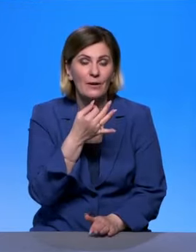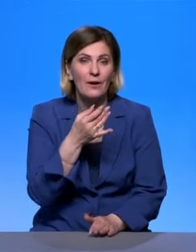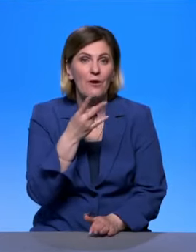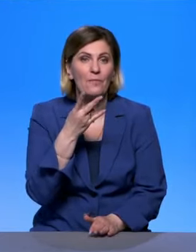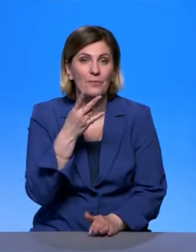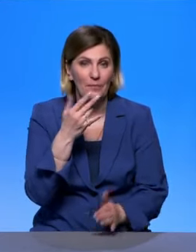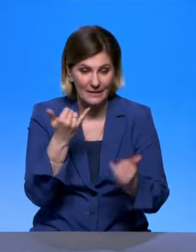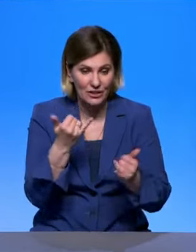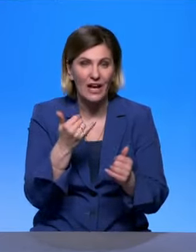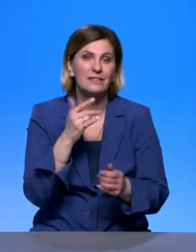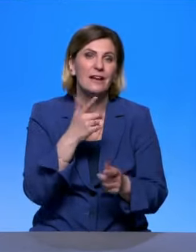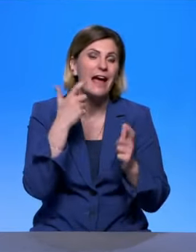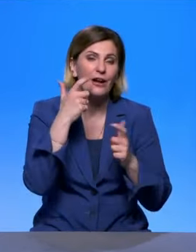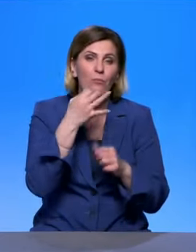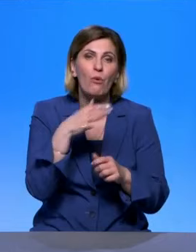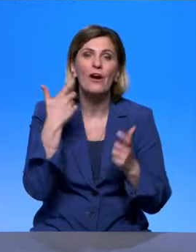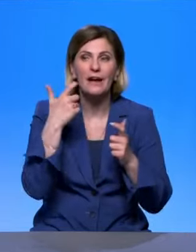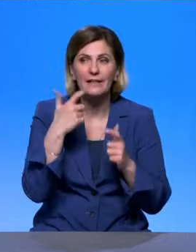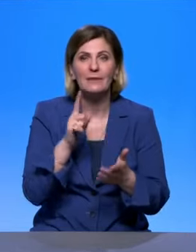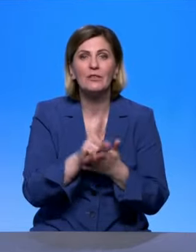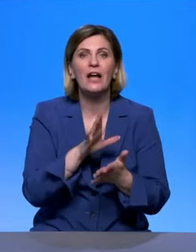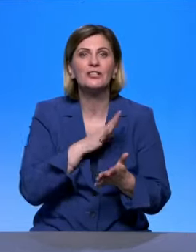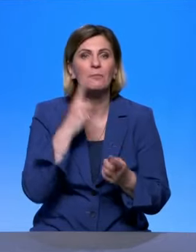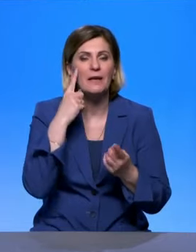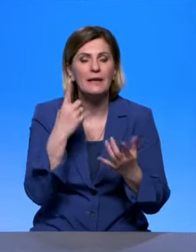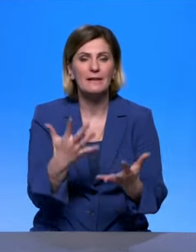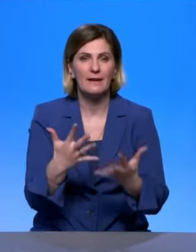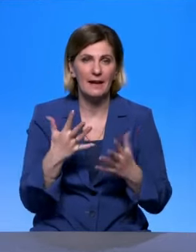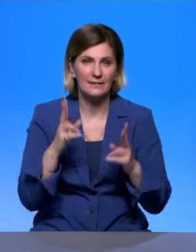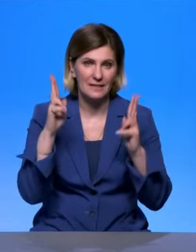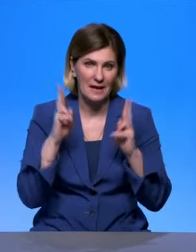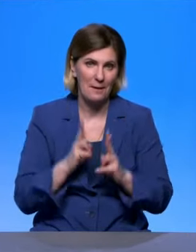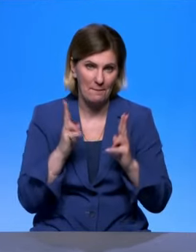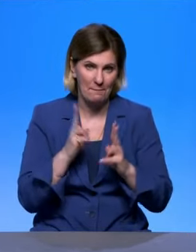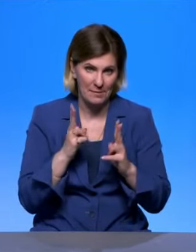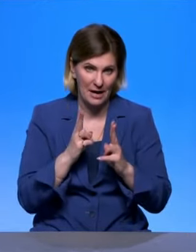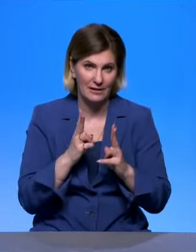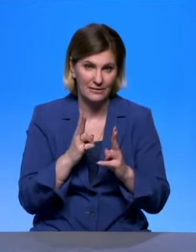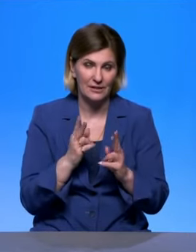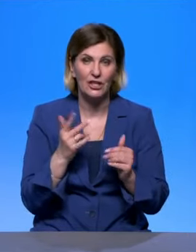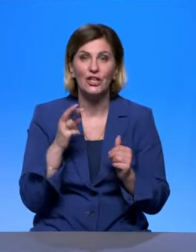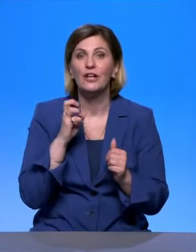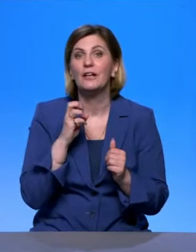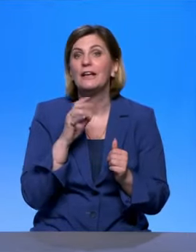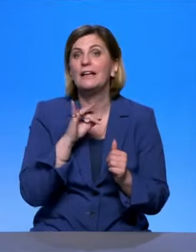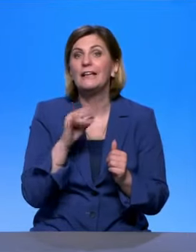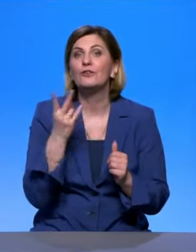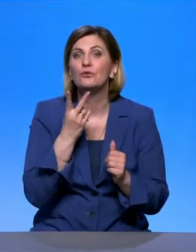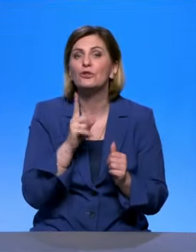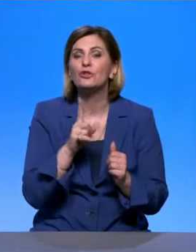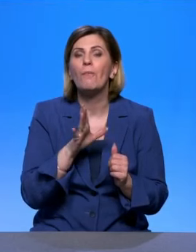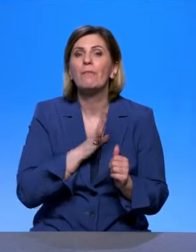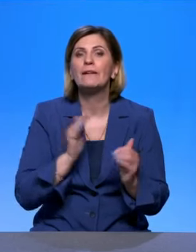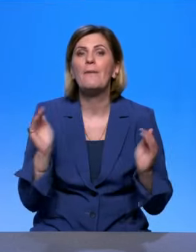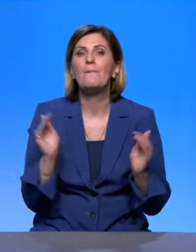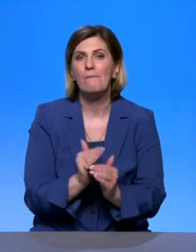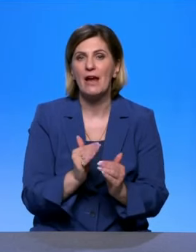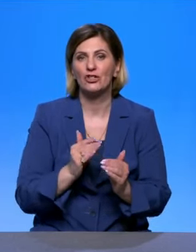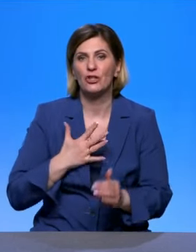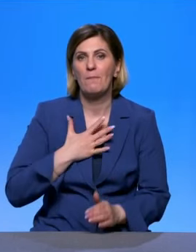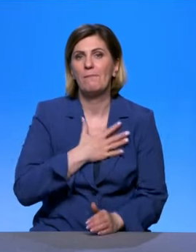правилам. И чем больше эти правила понятны и просты, и чем меньше они вызывают стресса, тем проще будет их, наверное, всем сдавать.